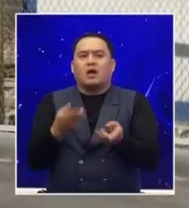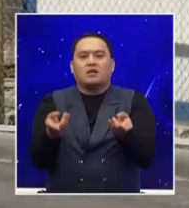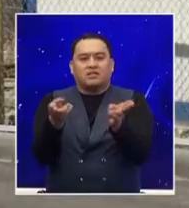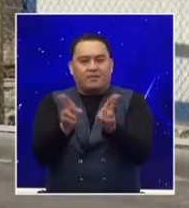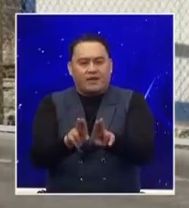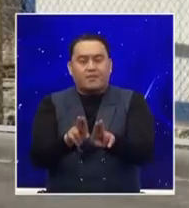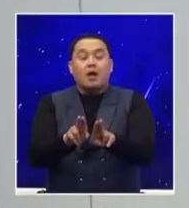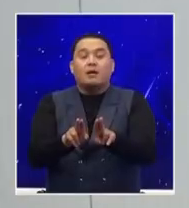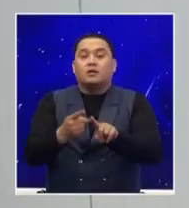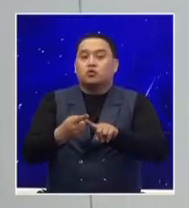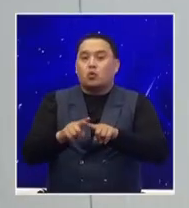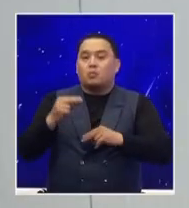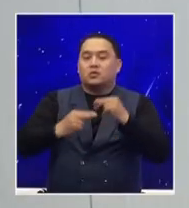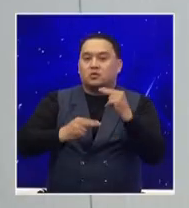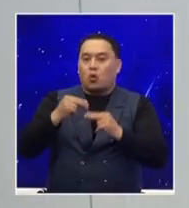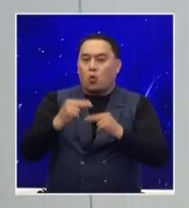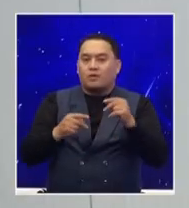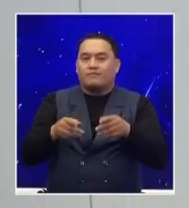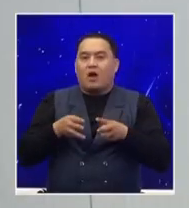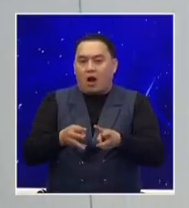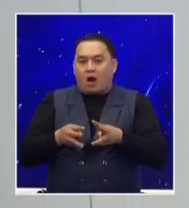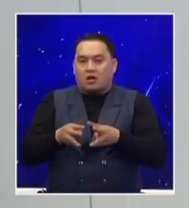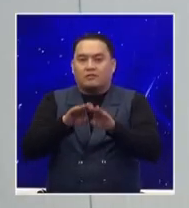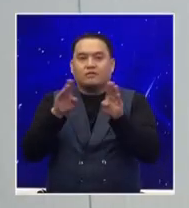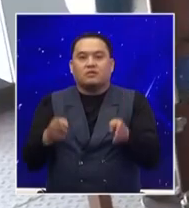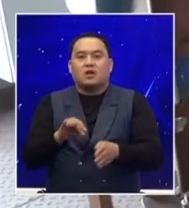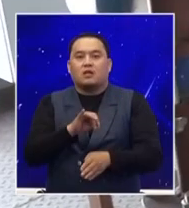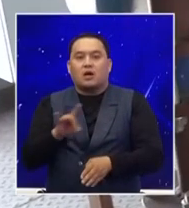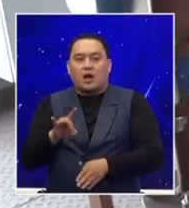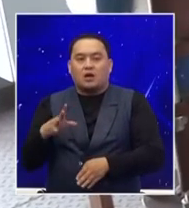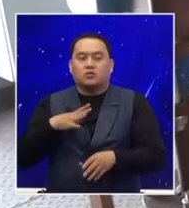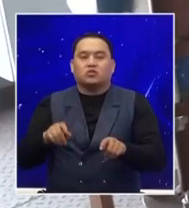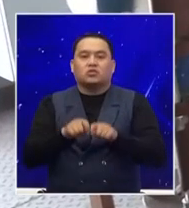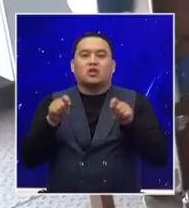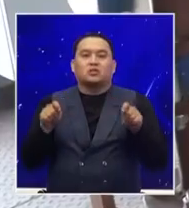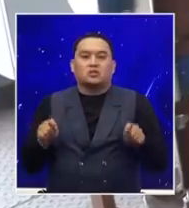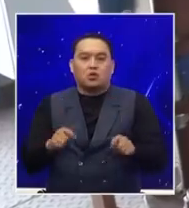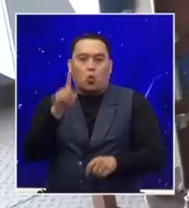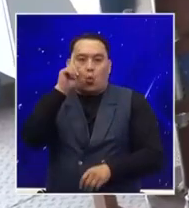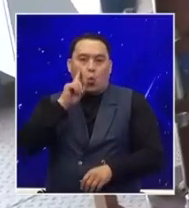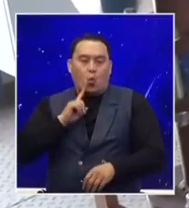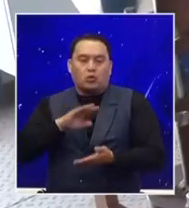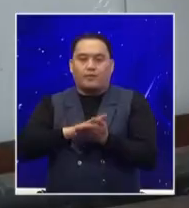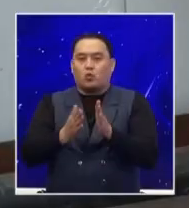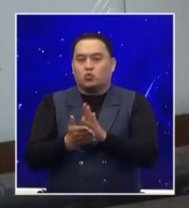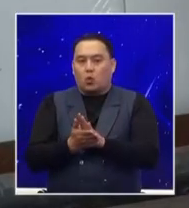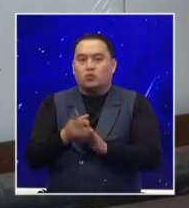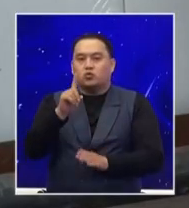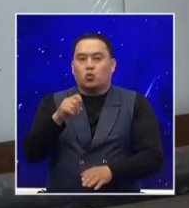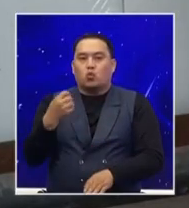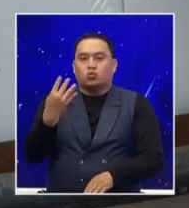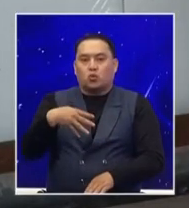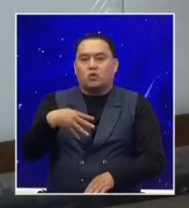бесхозными. Благодаря строительству блочно-модульных котельных в Талгарском районе таким образом удалось обеспечить комфортными условиями